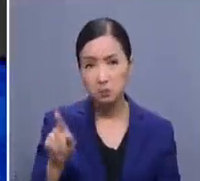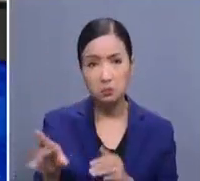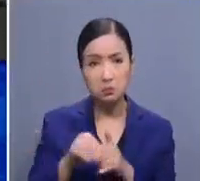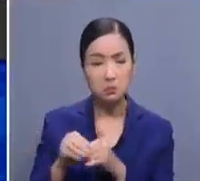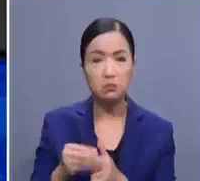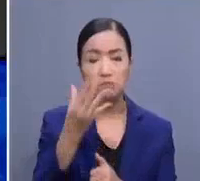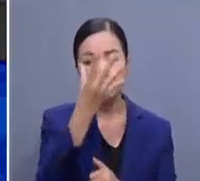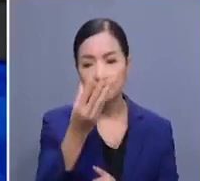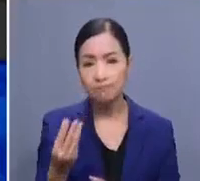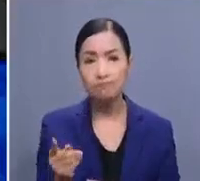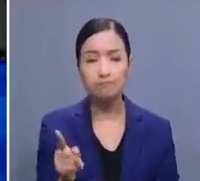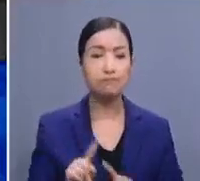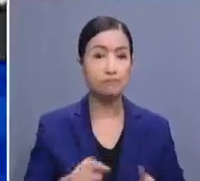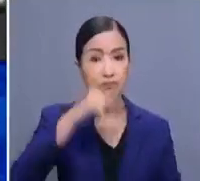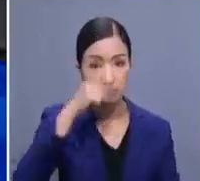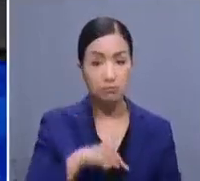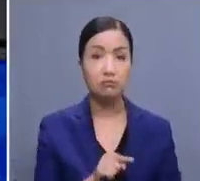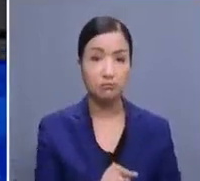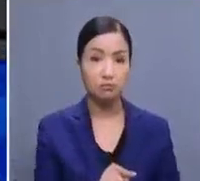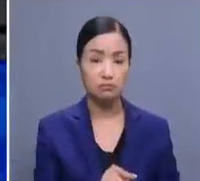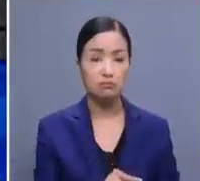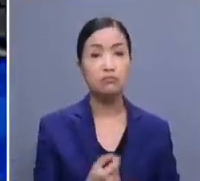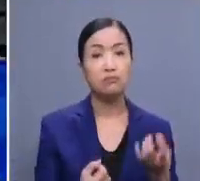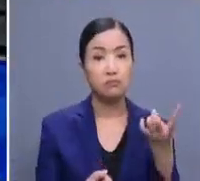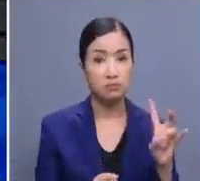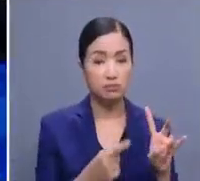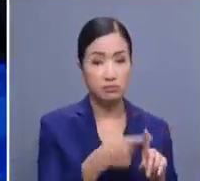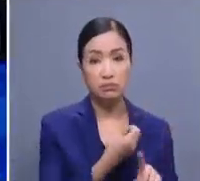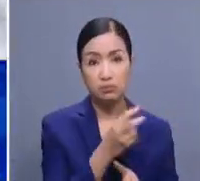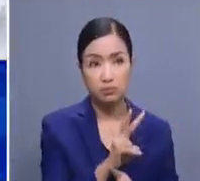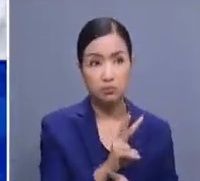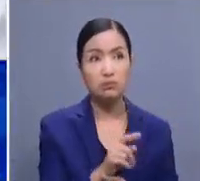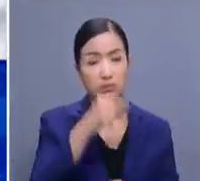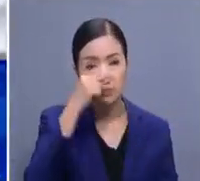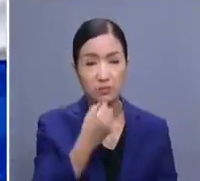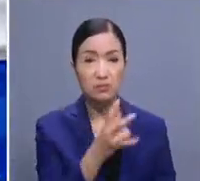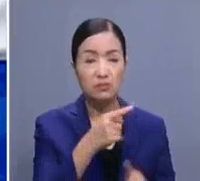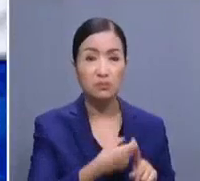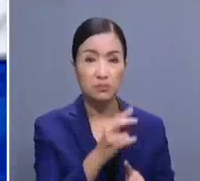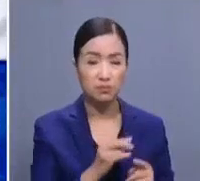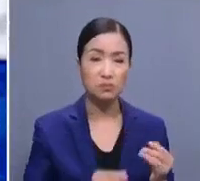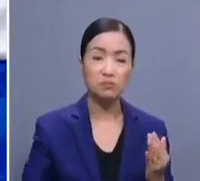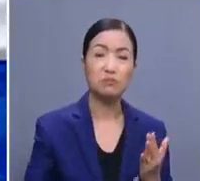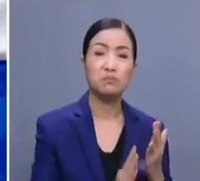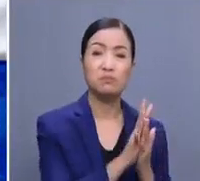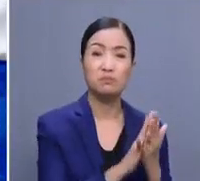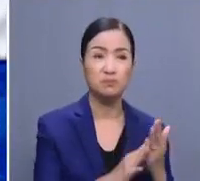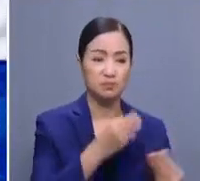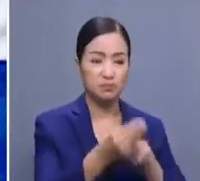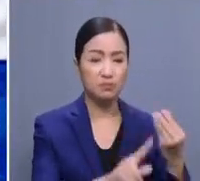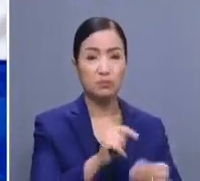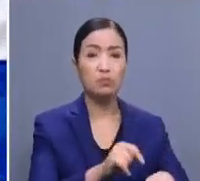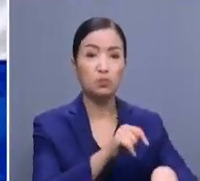เริ่มลดลงแล้วแต่ของไทยเราตั้งแต่17ธันวาคมที่ผ่านมาที่มีการระบาดในประเทศนะครับที่มาจากตลาดกลาง